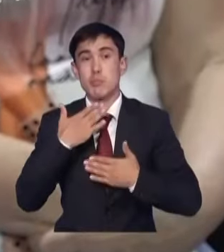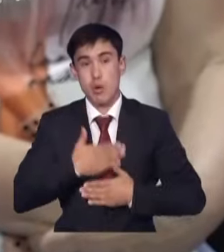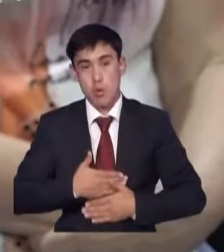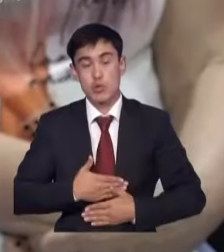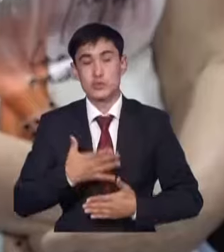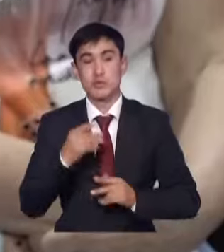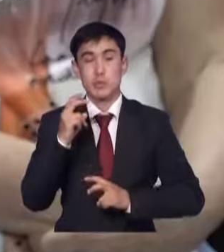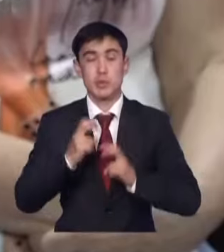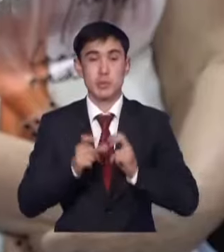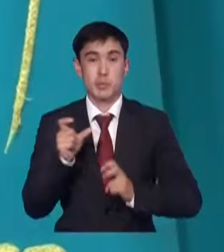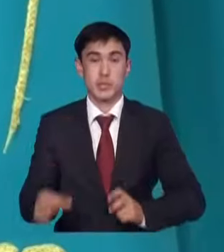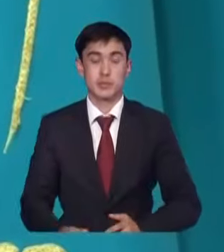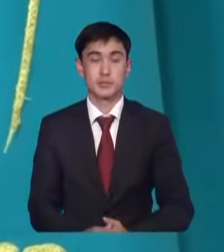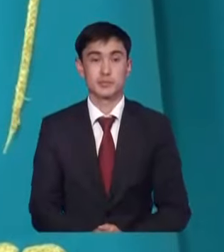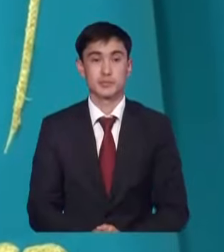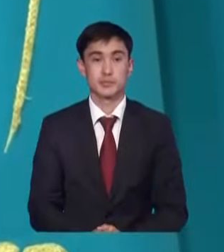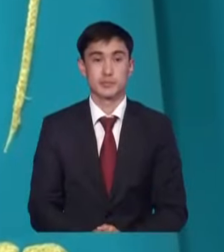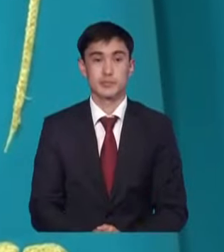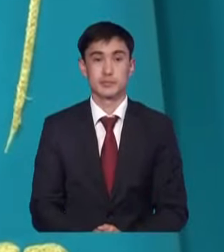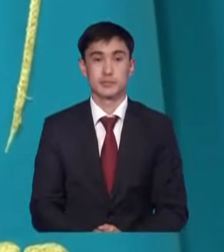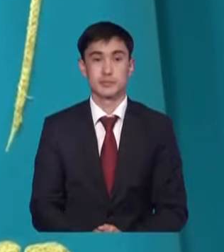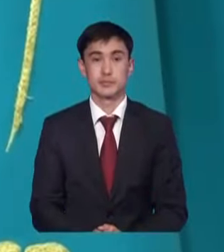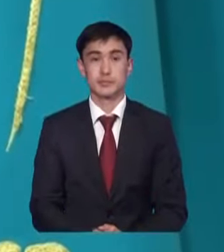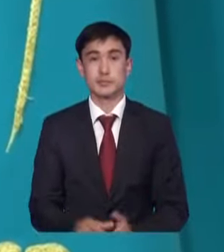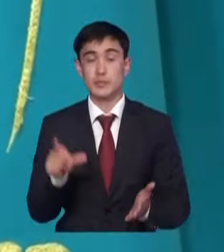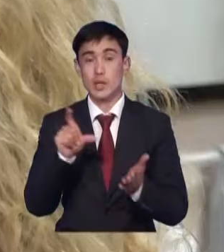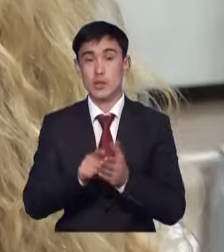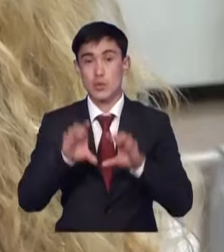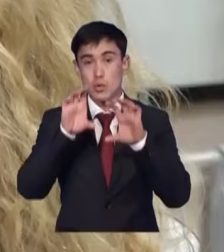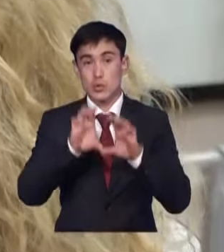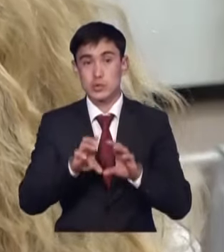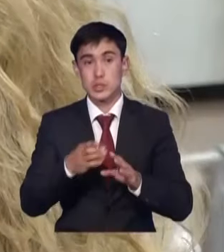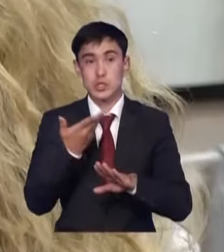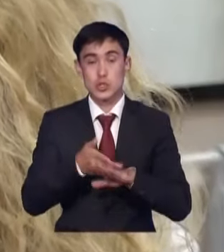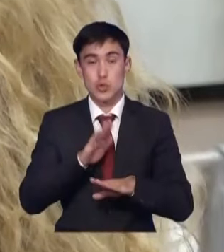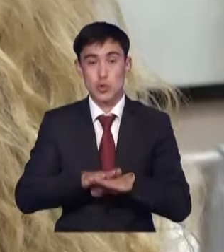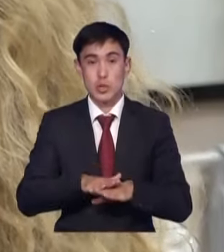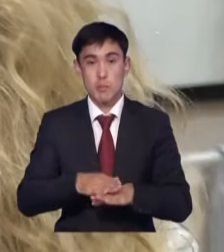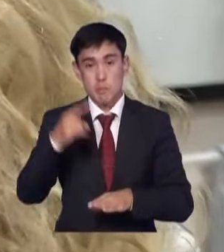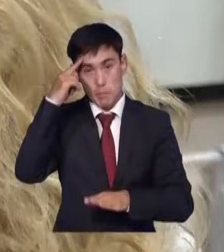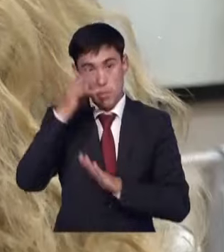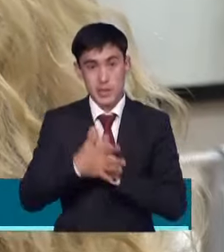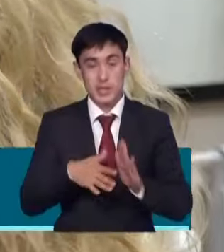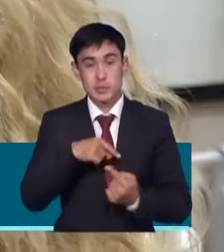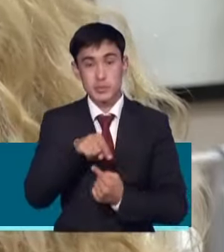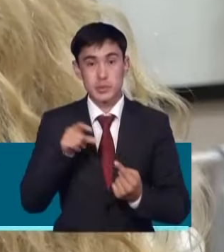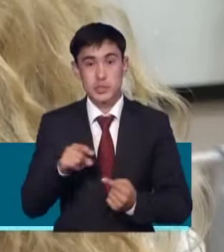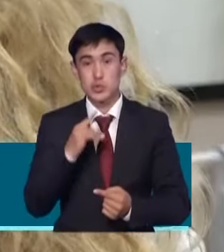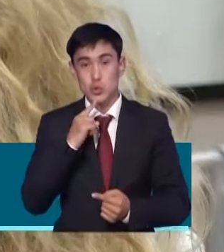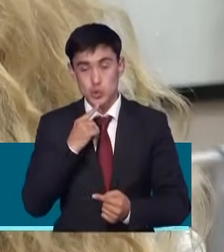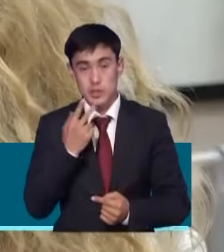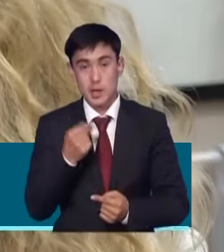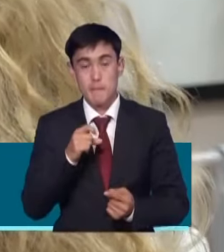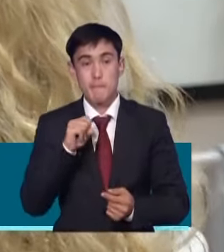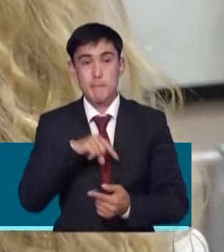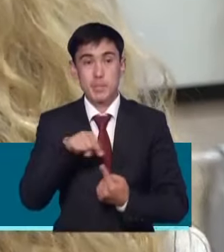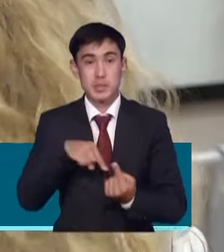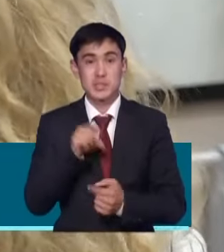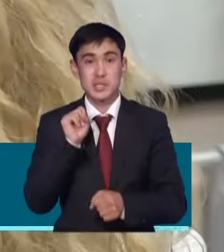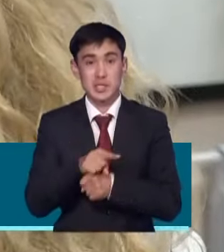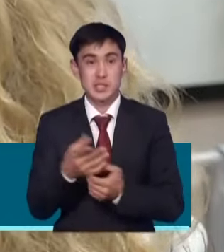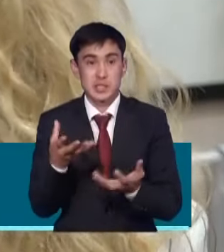спокойствие предпринимателя. Налоговый кодекс, в принципе, очень тяжелый, и понять его предпринимателям иногда бывает сложно. Предприниматель, его задача – это